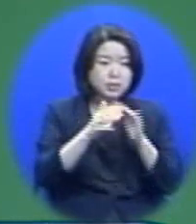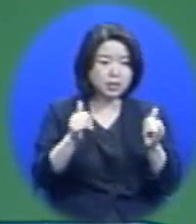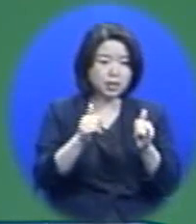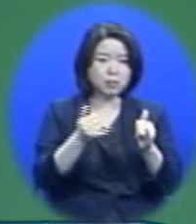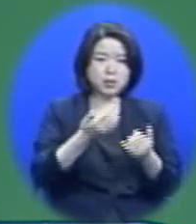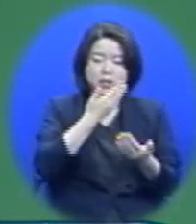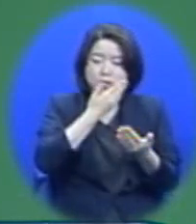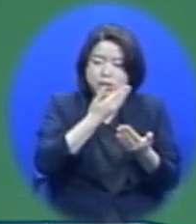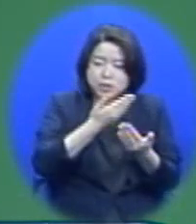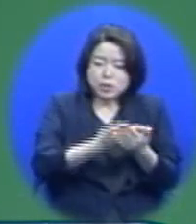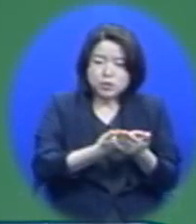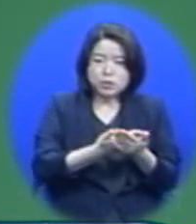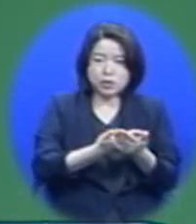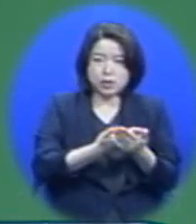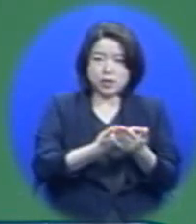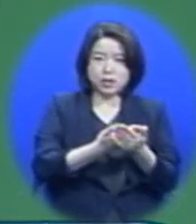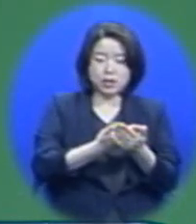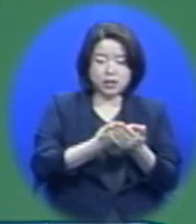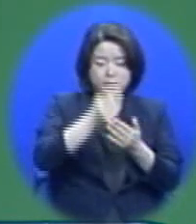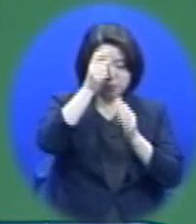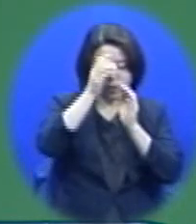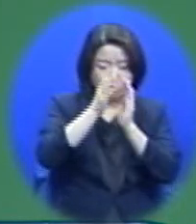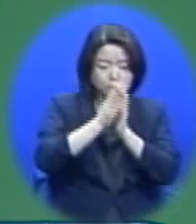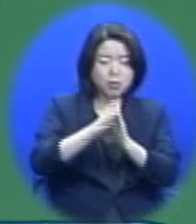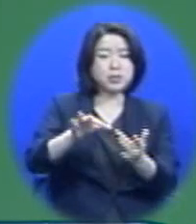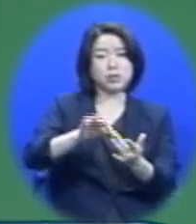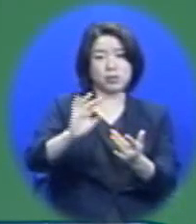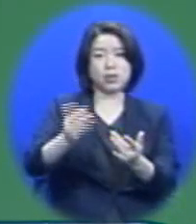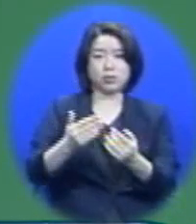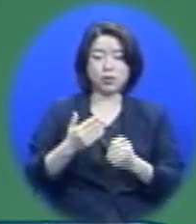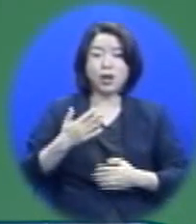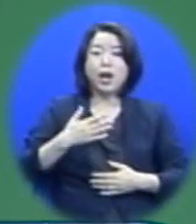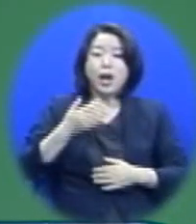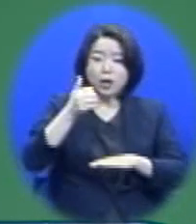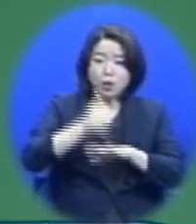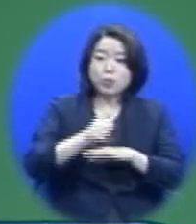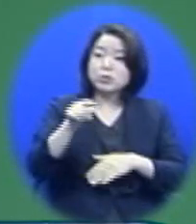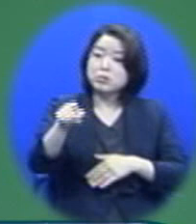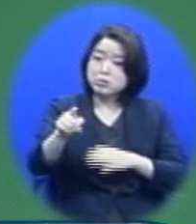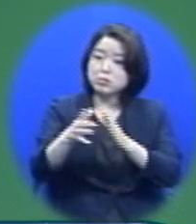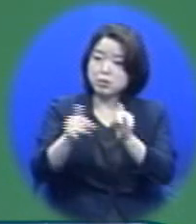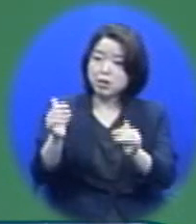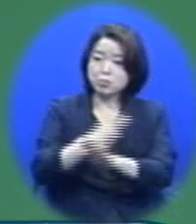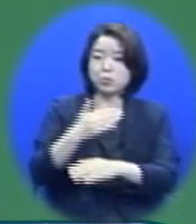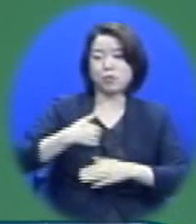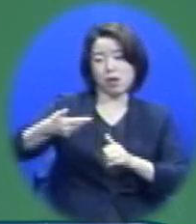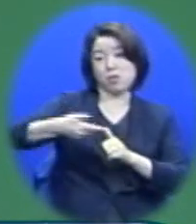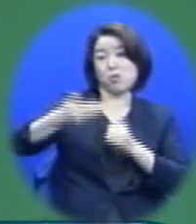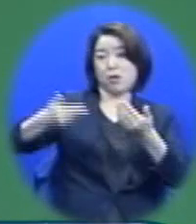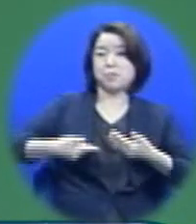기도하면서 택해야 합니다. 결국은 그에게 내가 영향을 받는 거예요. 다윗은 그렇게